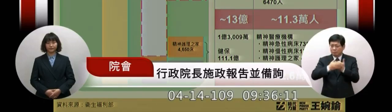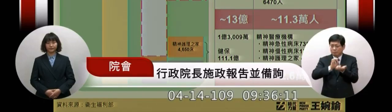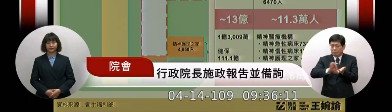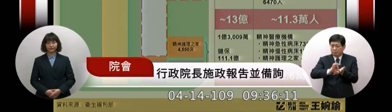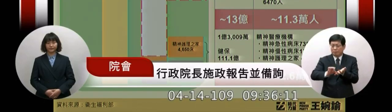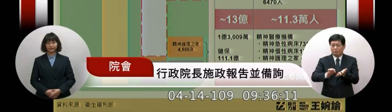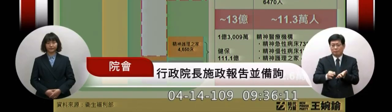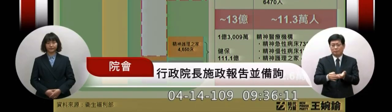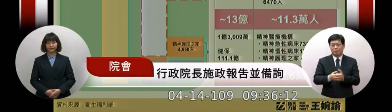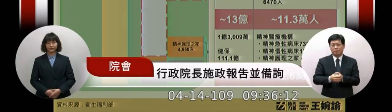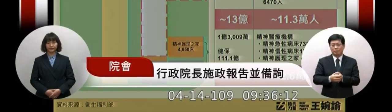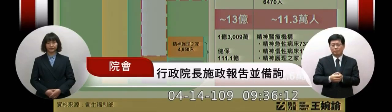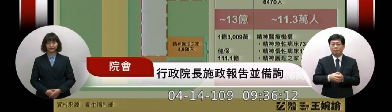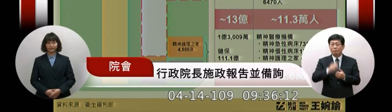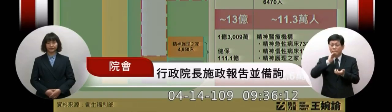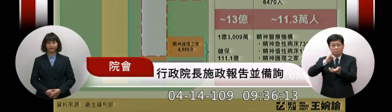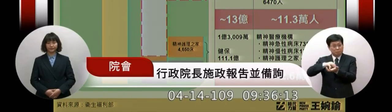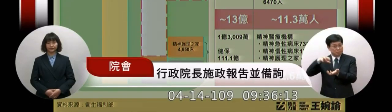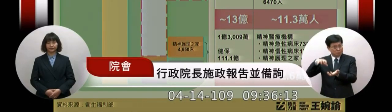是